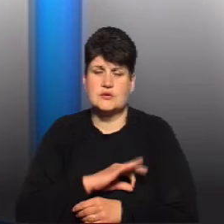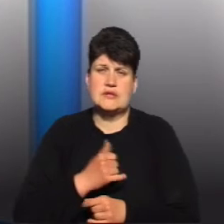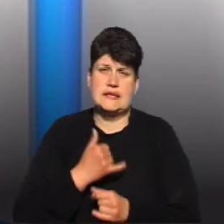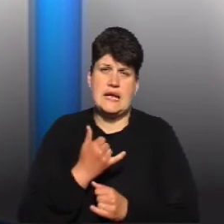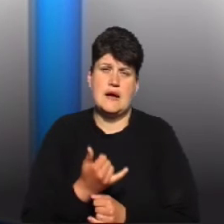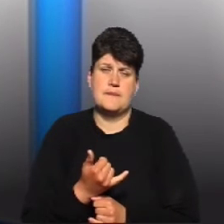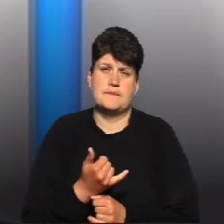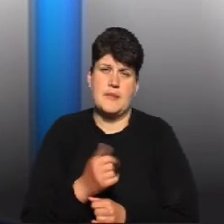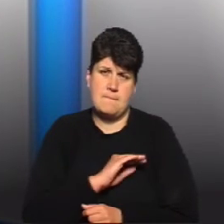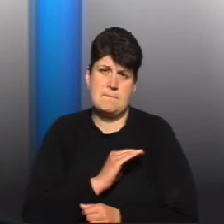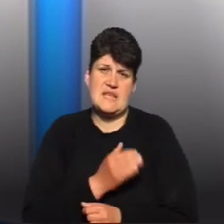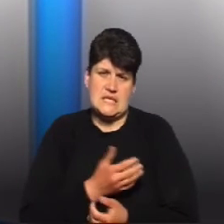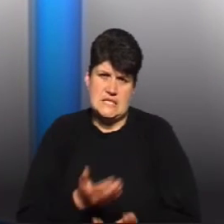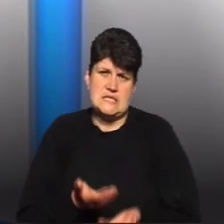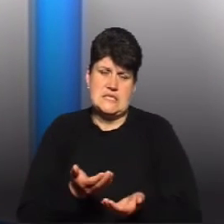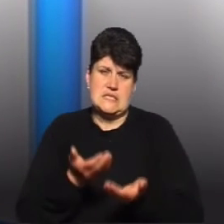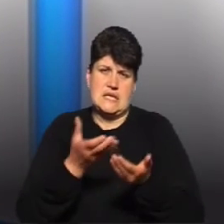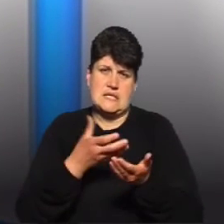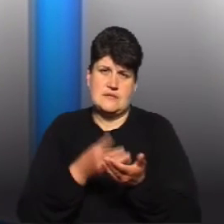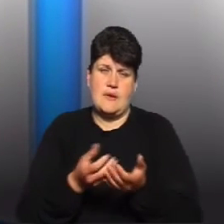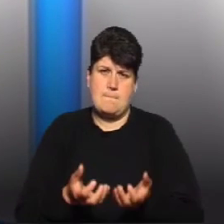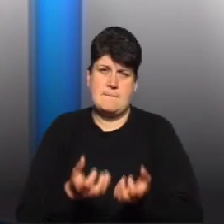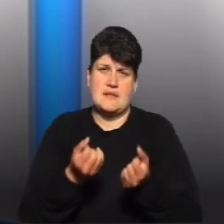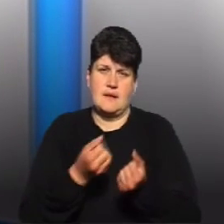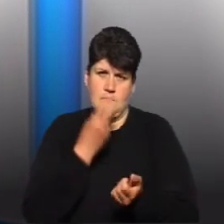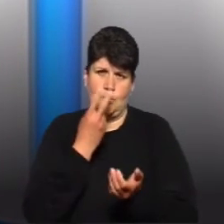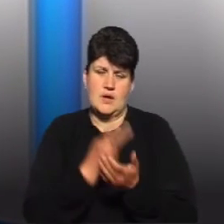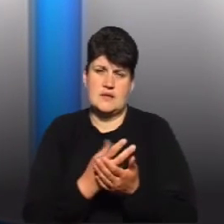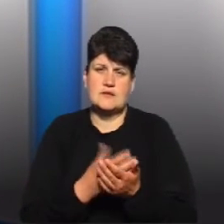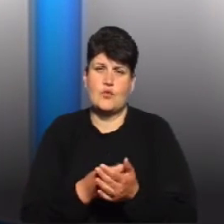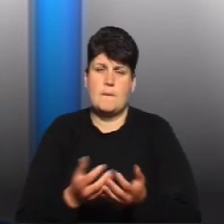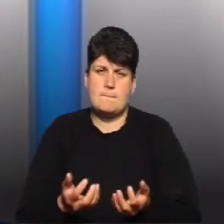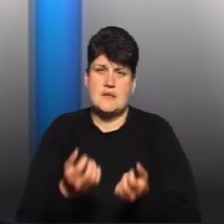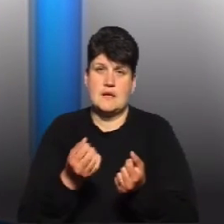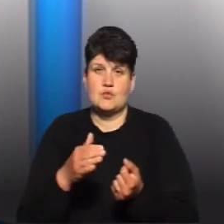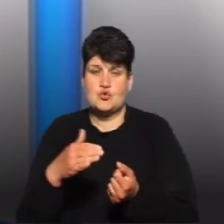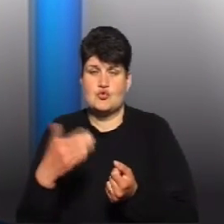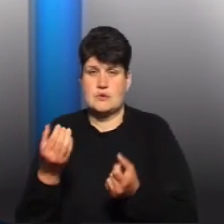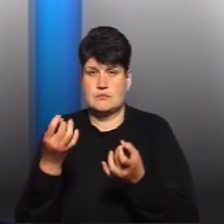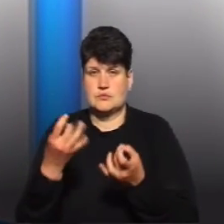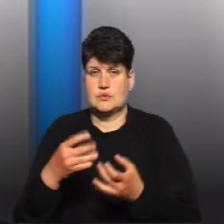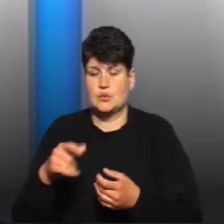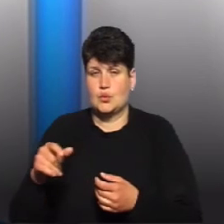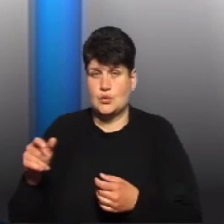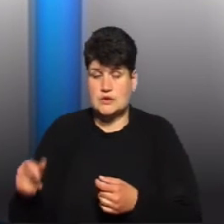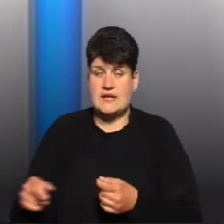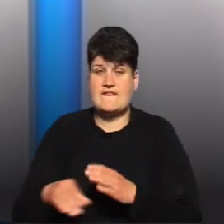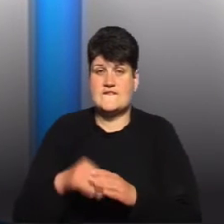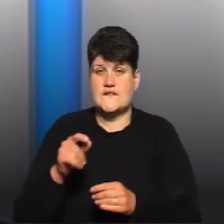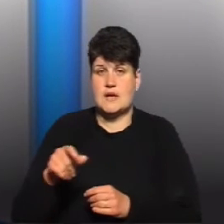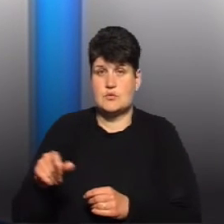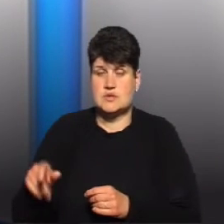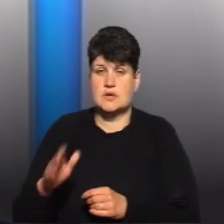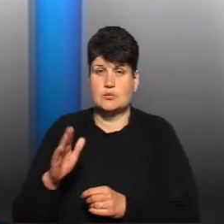підсилення, для своєї підтримки, тобто демонстрації своєї підтримки зі сторони звичайних людей, тобто, відповідно, виборців, які будуть